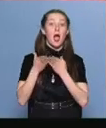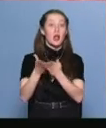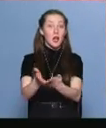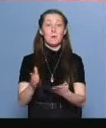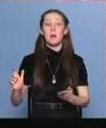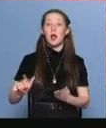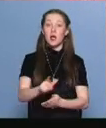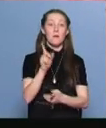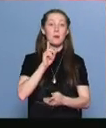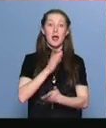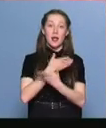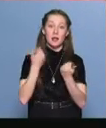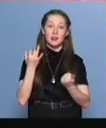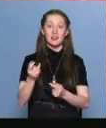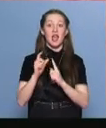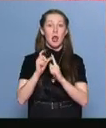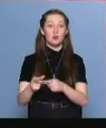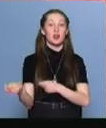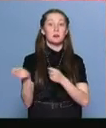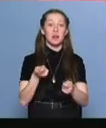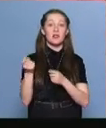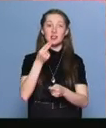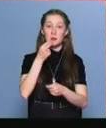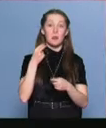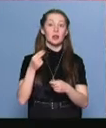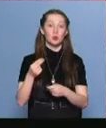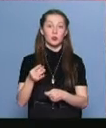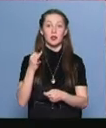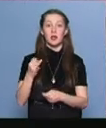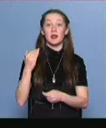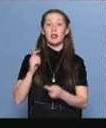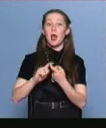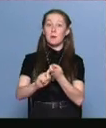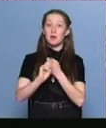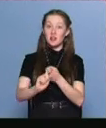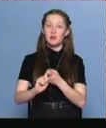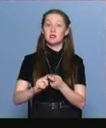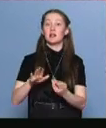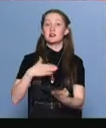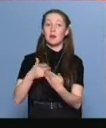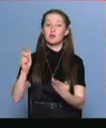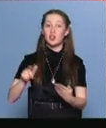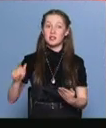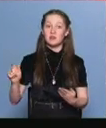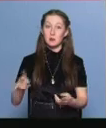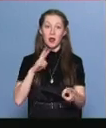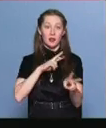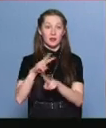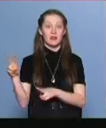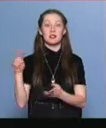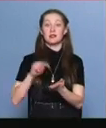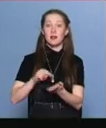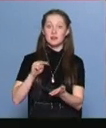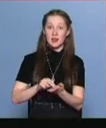Бричалов обещает людям организовать подвоз продуктов. Тут же обменивается личными контактами с общественником. Ему поручен контроль за ценами. Алексей,